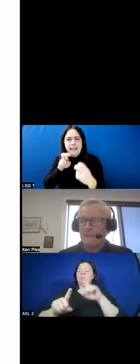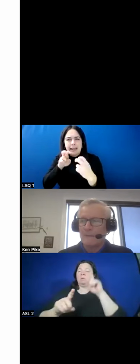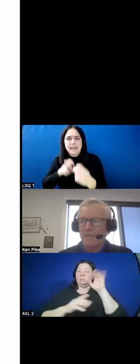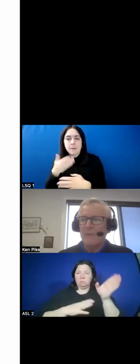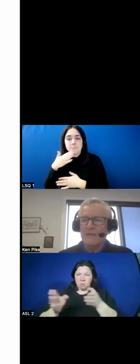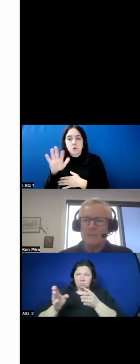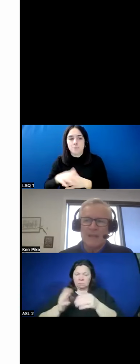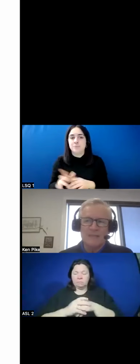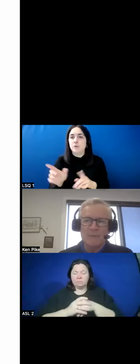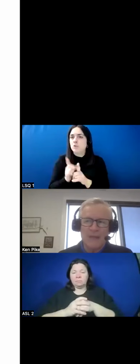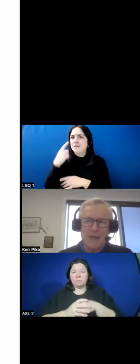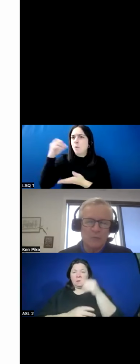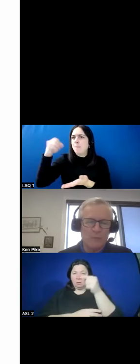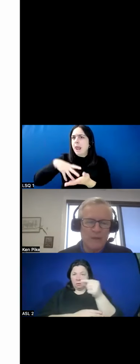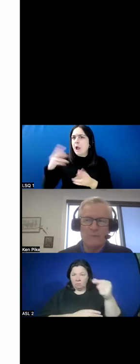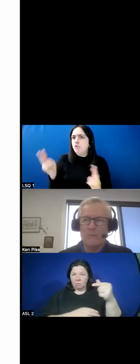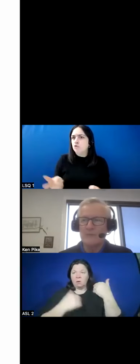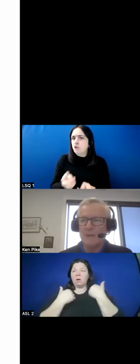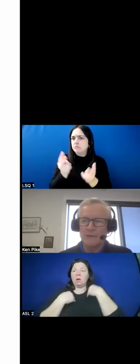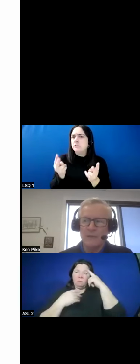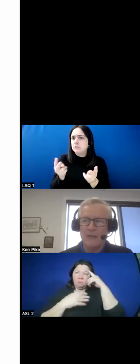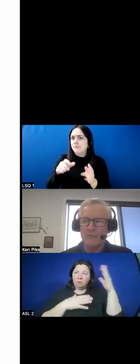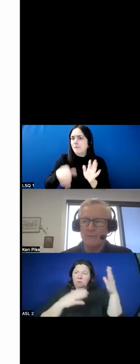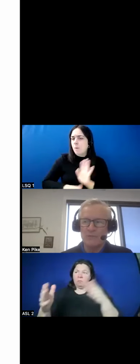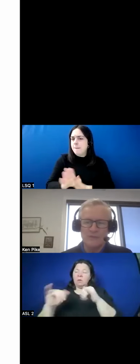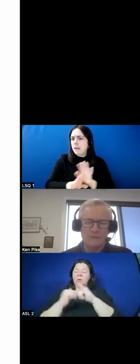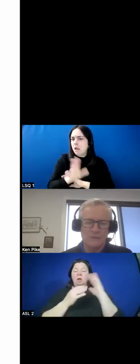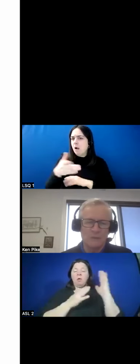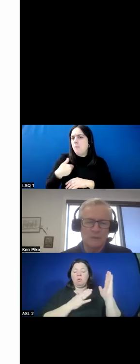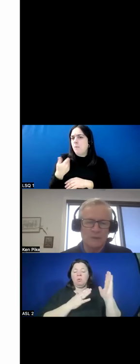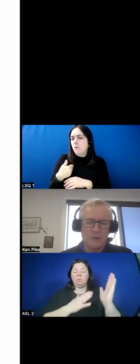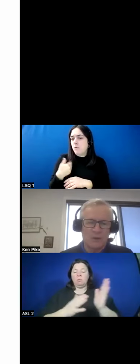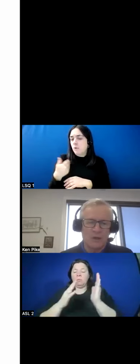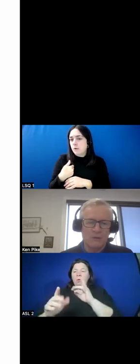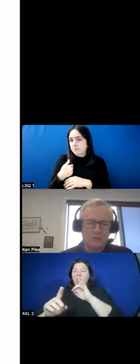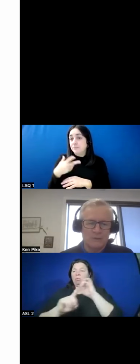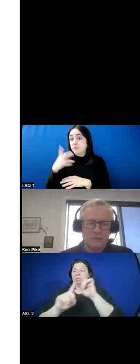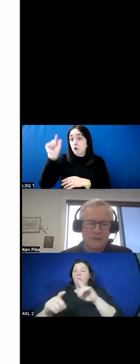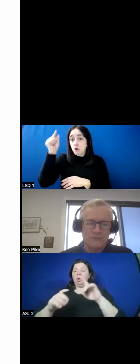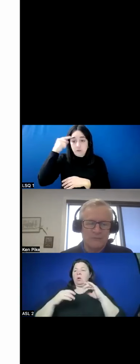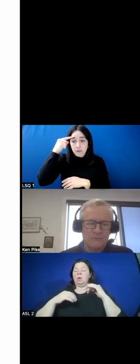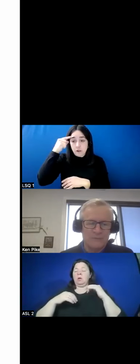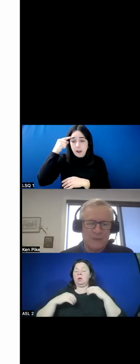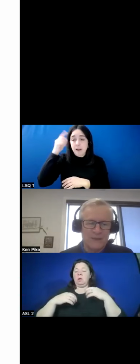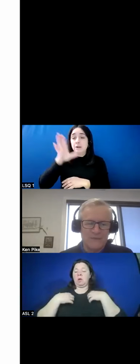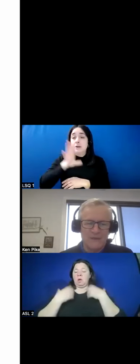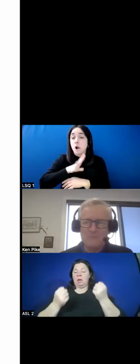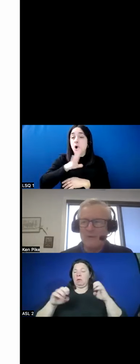d'urgence. Le gouvernement a mis en place des plans de préparation et de réponse aux urgences sanitaires.